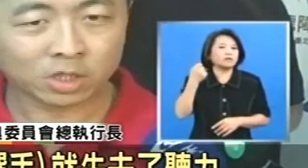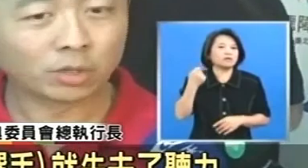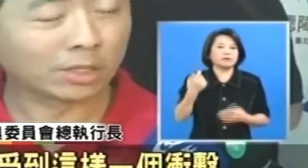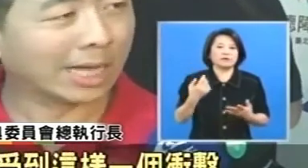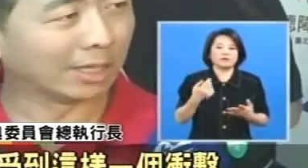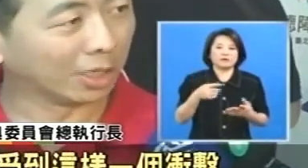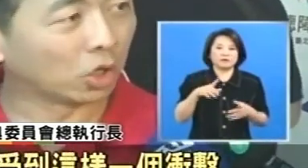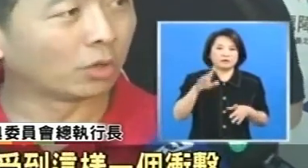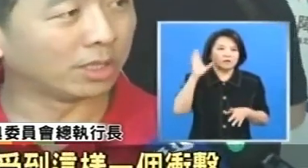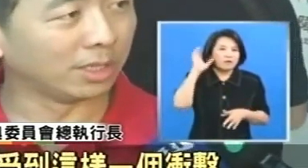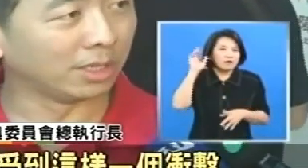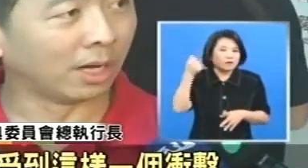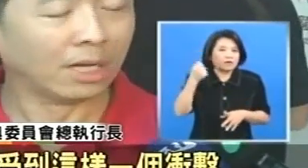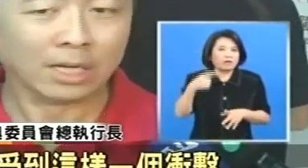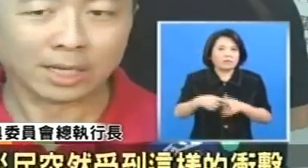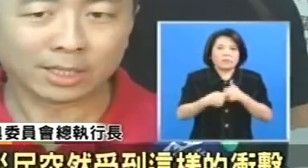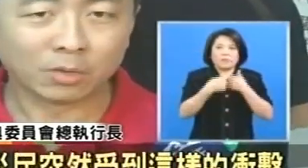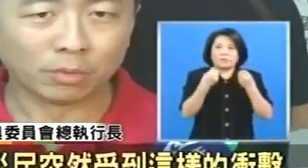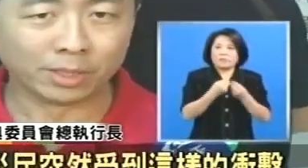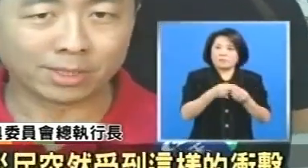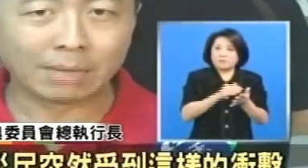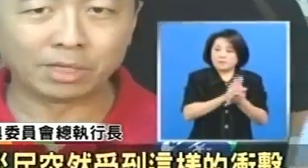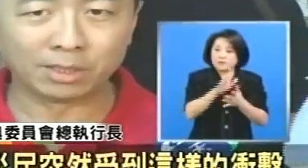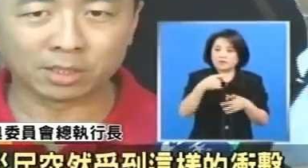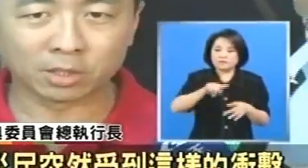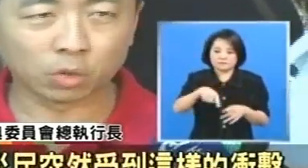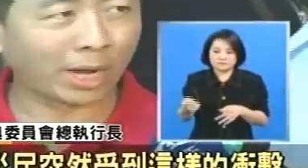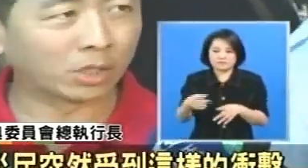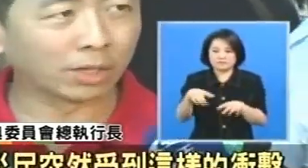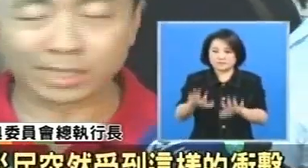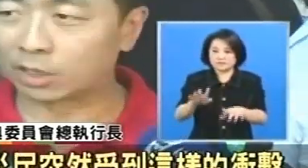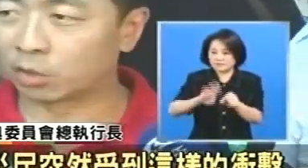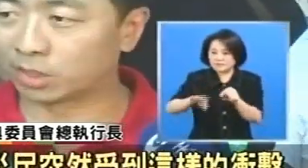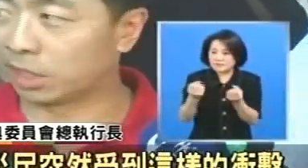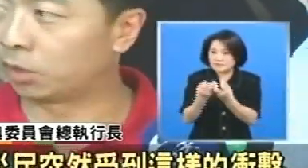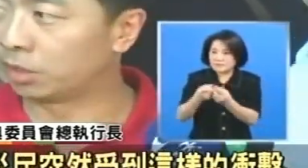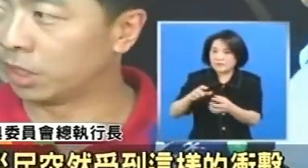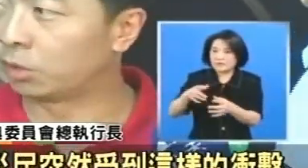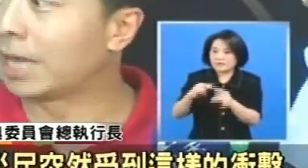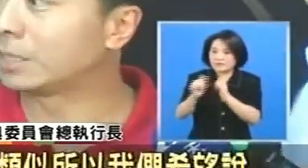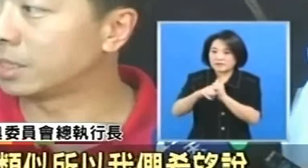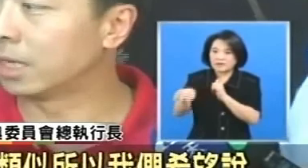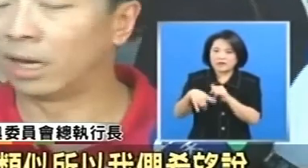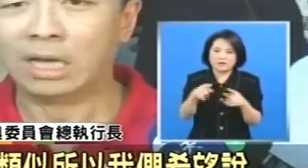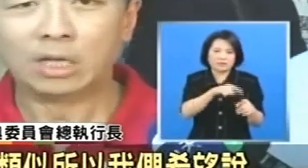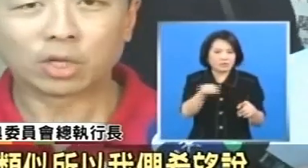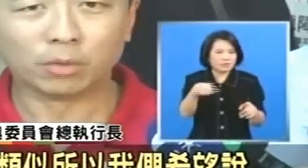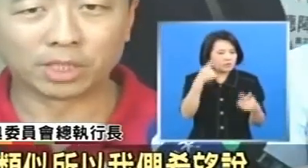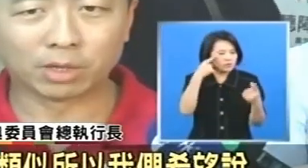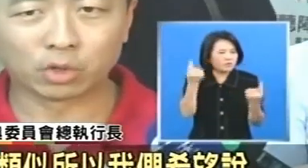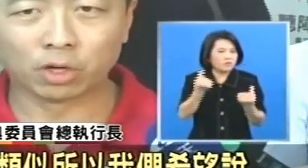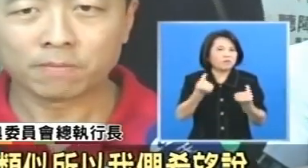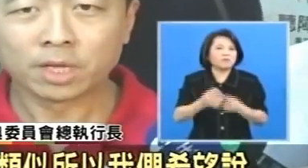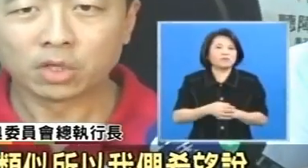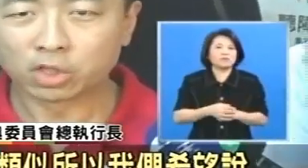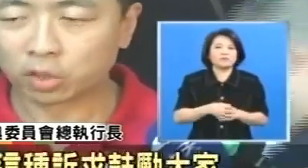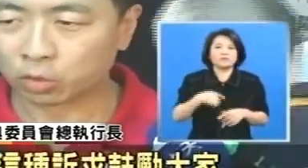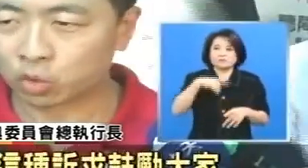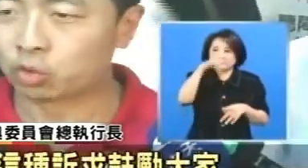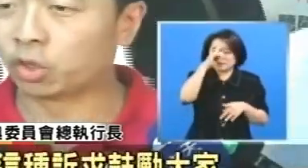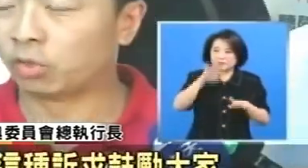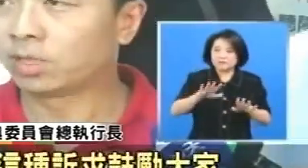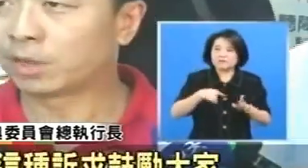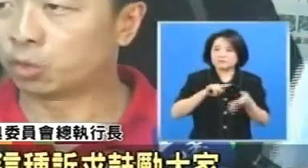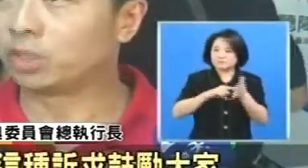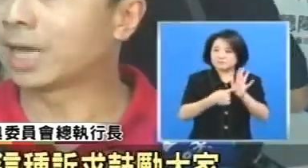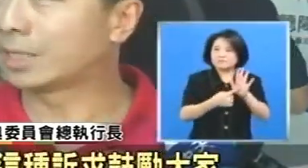他受到这样的一个冲击哈，那跟我们灾民突然受到这样的冲击也有类似的哈，所以我们希望说用这种